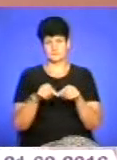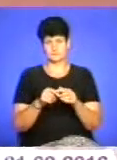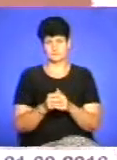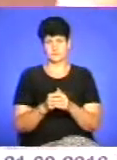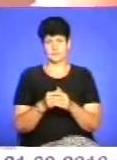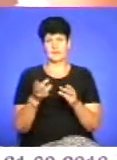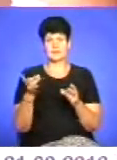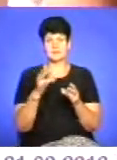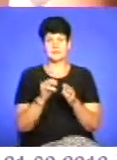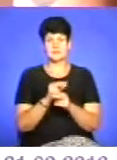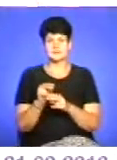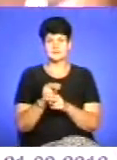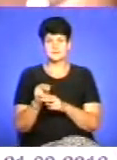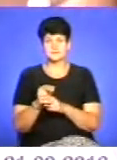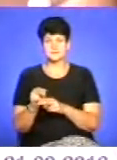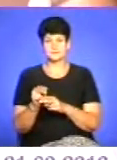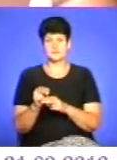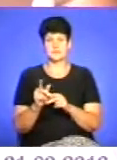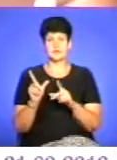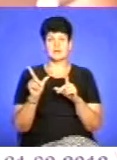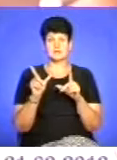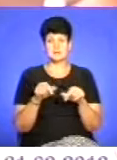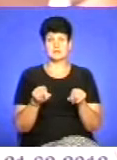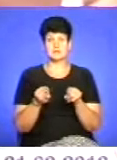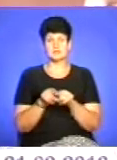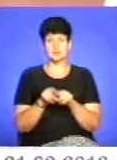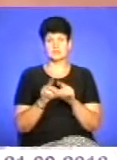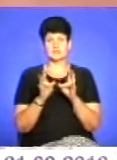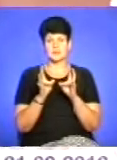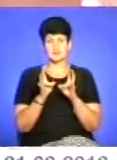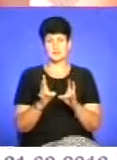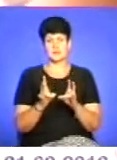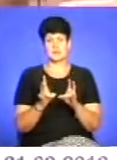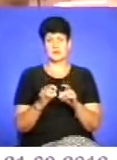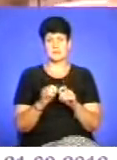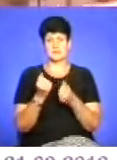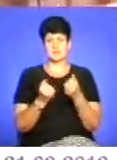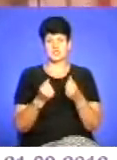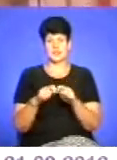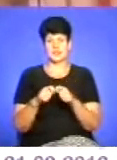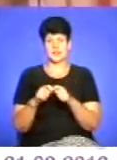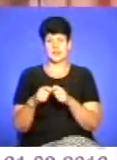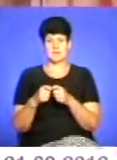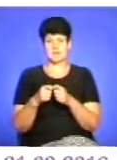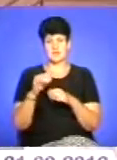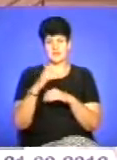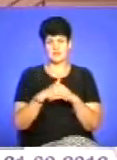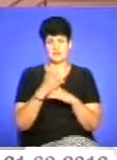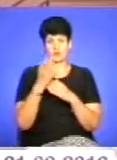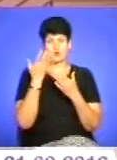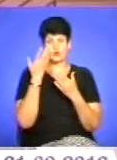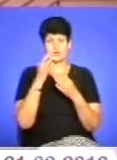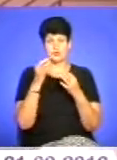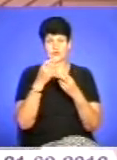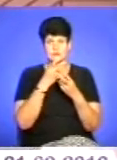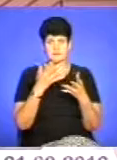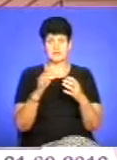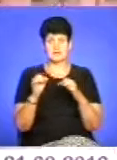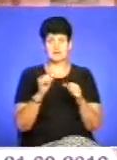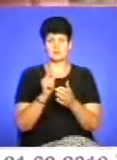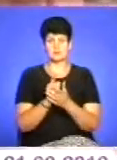латати, ремонтувати. І їздити також треба, небезпечно треба, машини ламаються. Той вечір, коли нічого не видно. Влада повинна